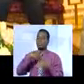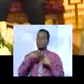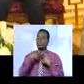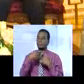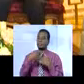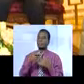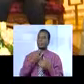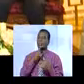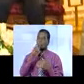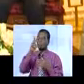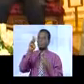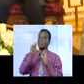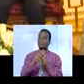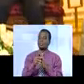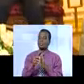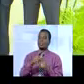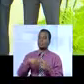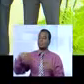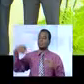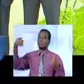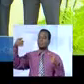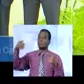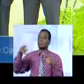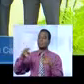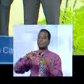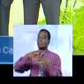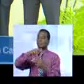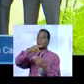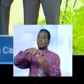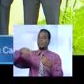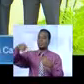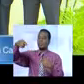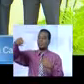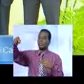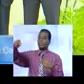véritablement densifié nos relations bilatérales,